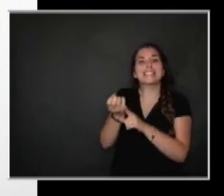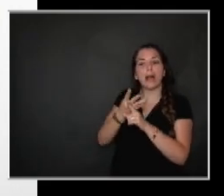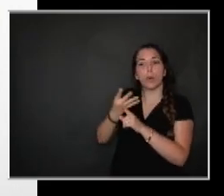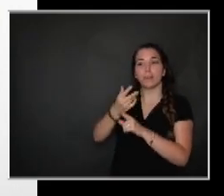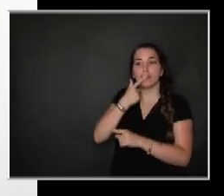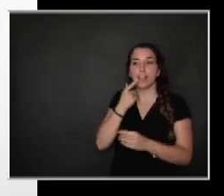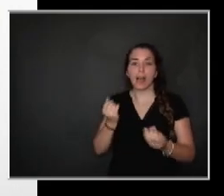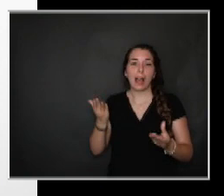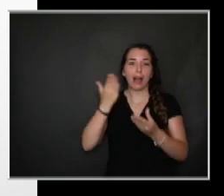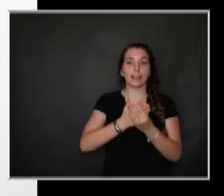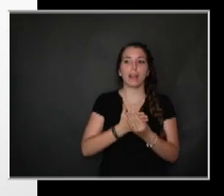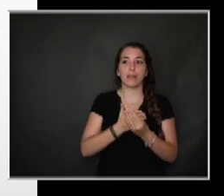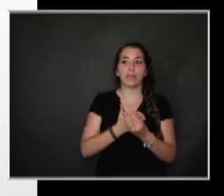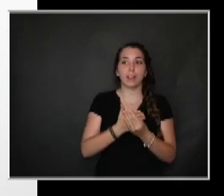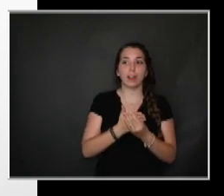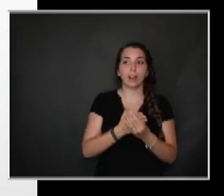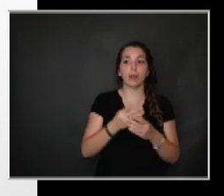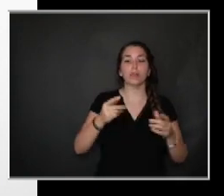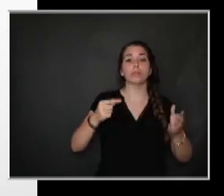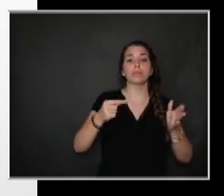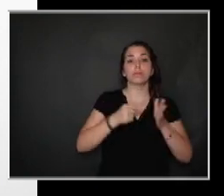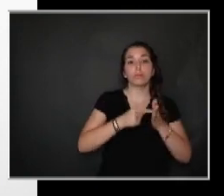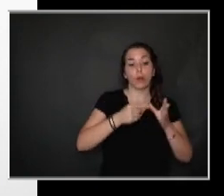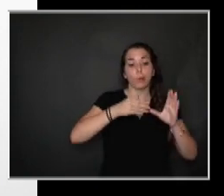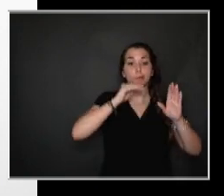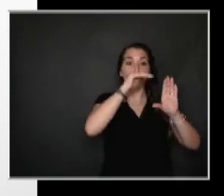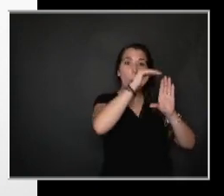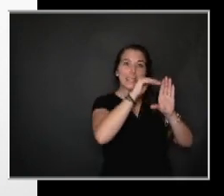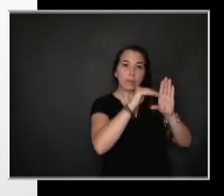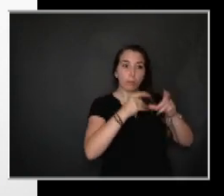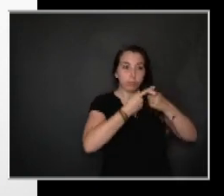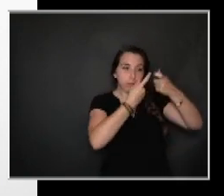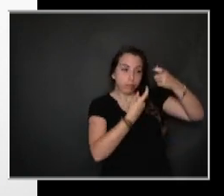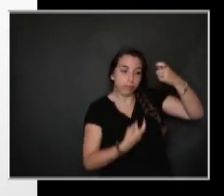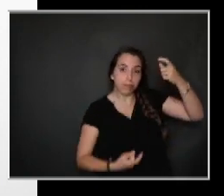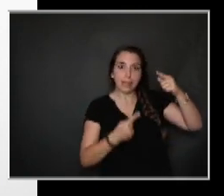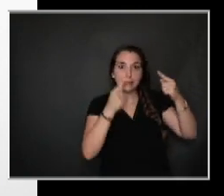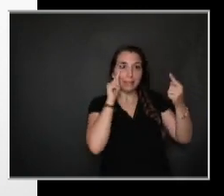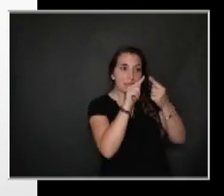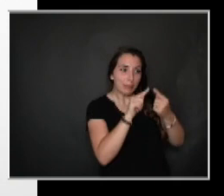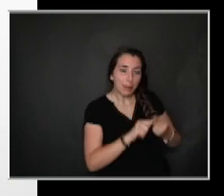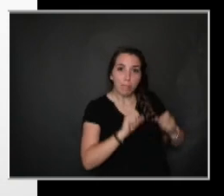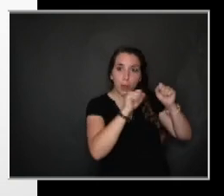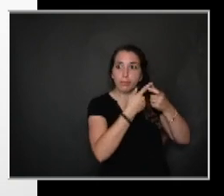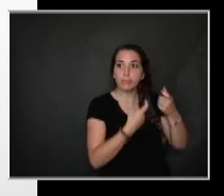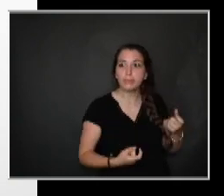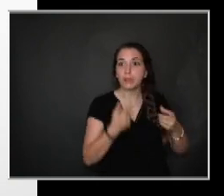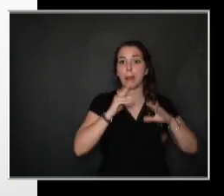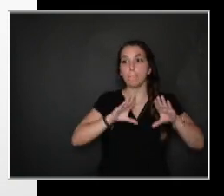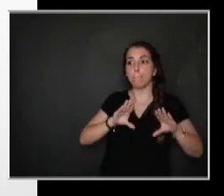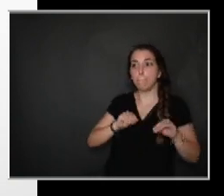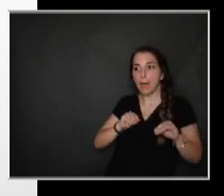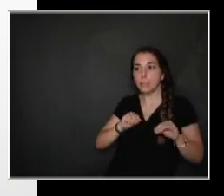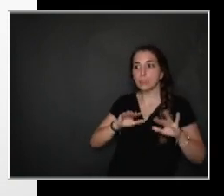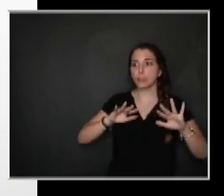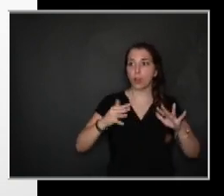qu'intervient dans sa consistance tout un tas de déterminants. Il y a la posture qu'on adopte, il